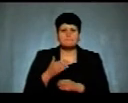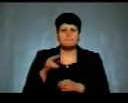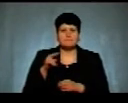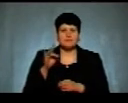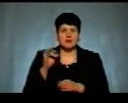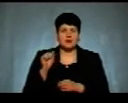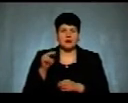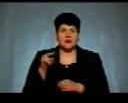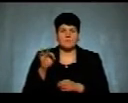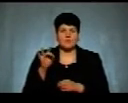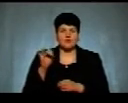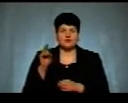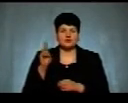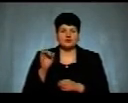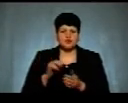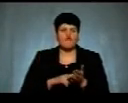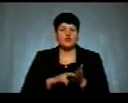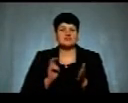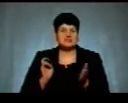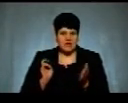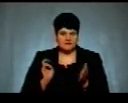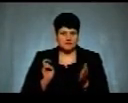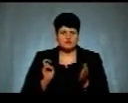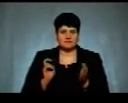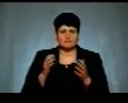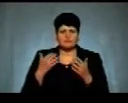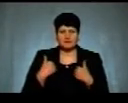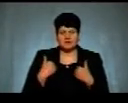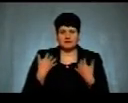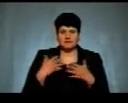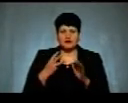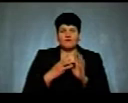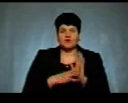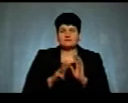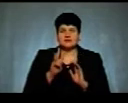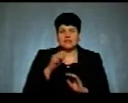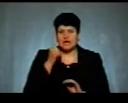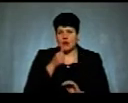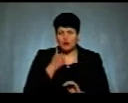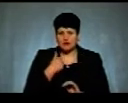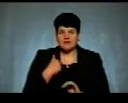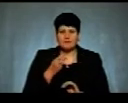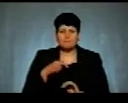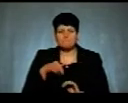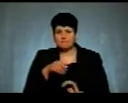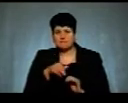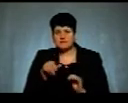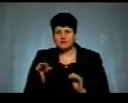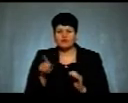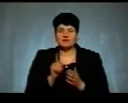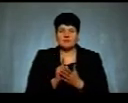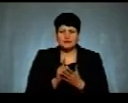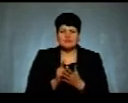прапорщик у відставці вже, мені 83 роки. Я пішов на пенсію.